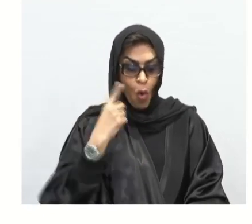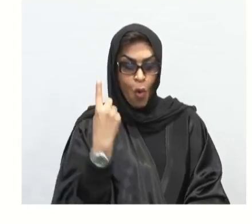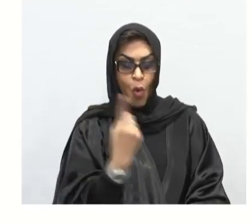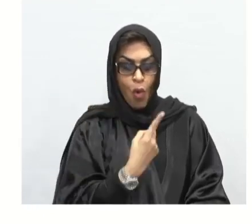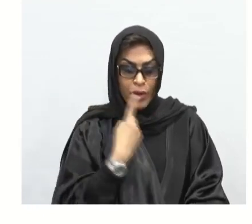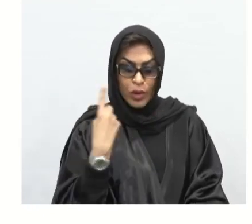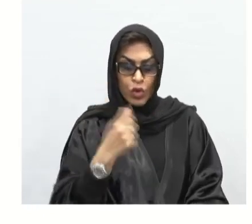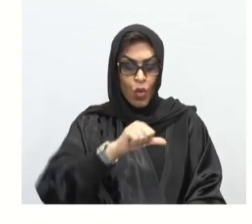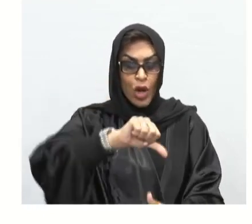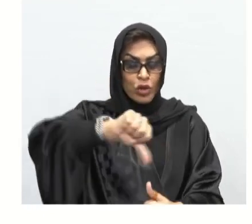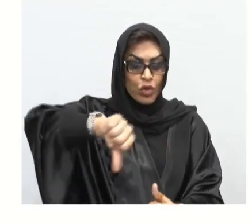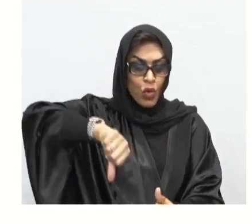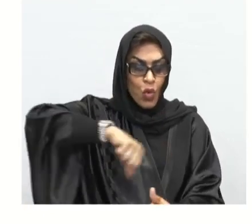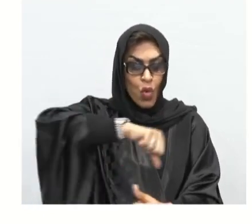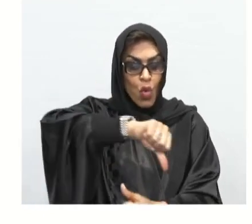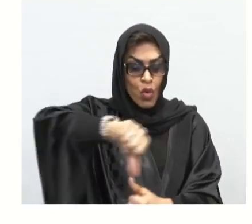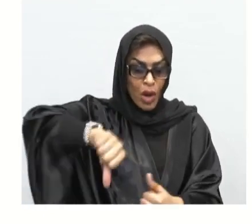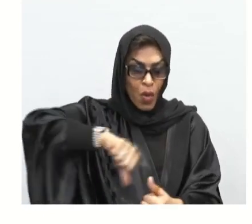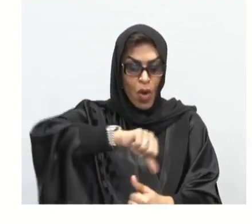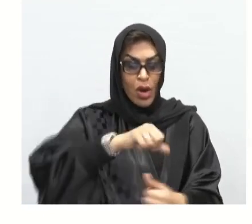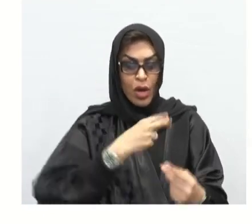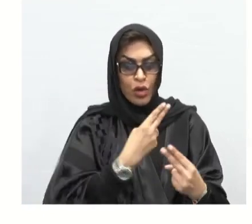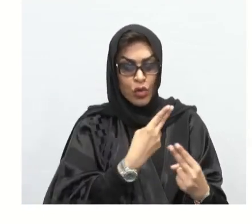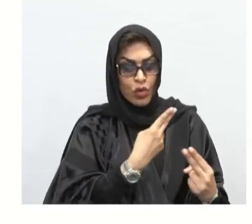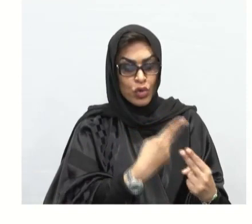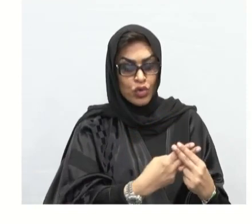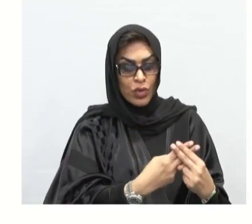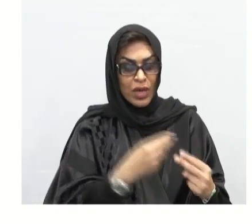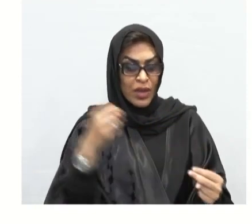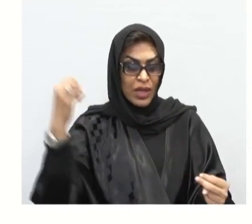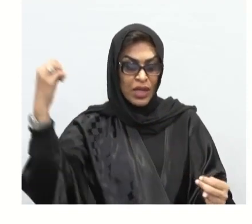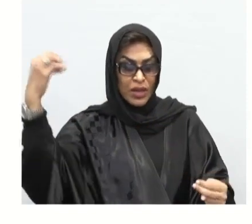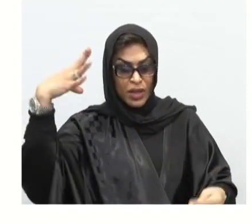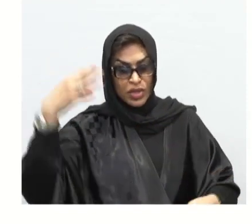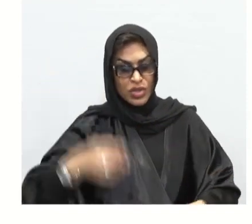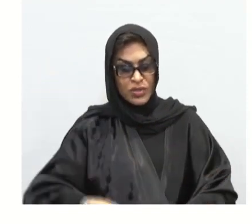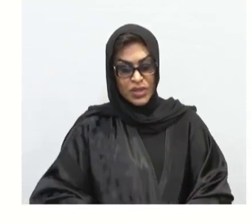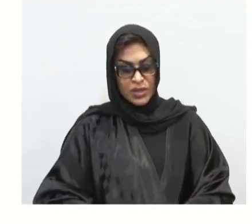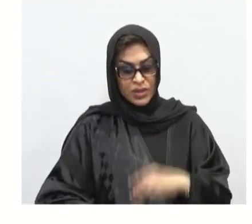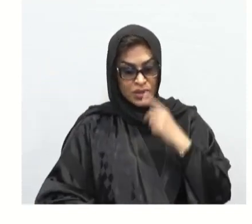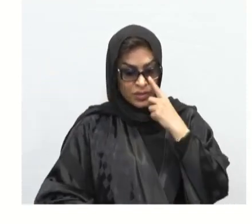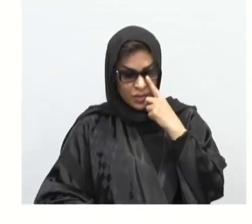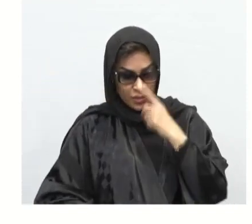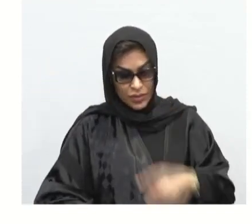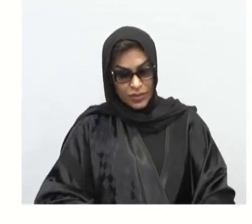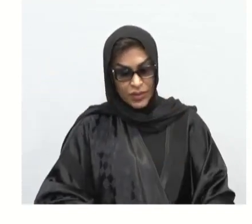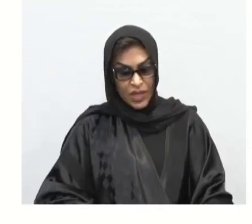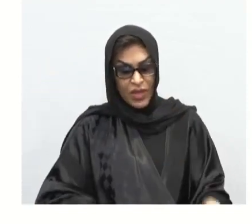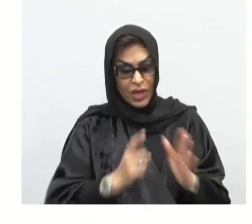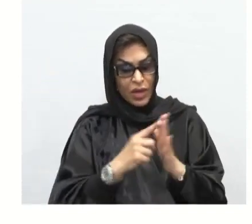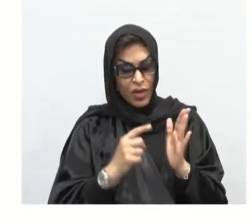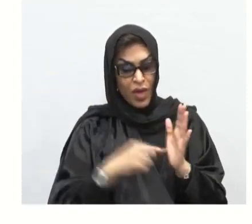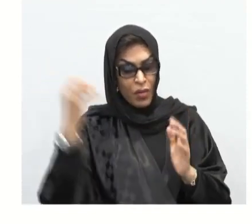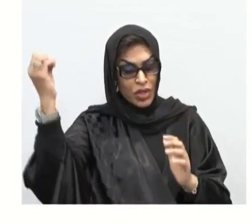وتدور نجوم حولها ومنها كذلك بالتحديد الشمس كذلك النظام الشمسي